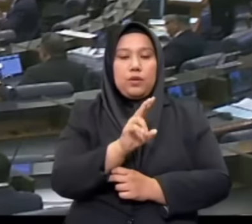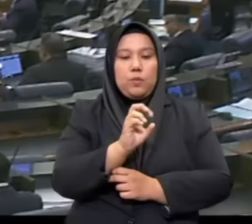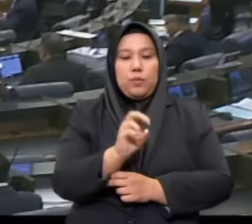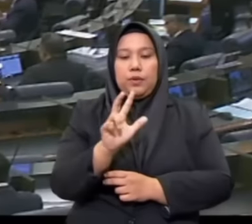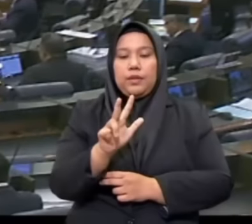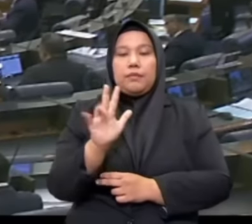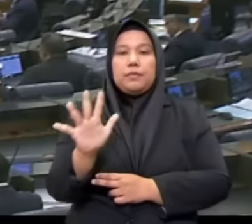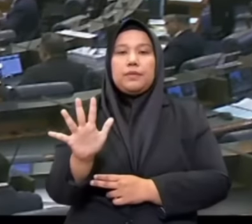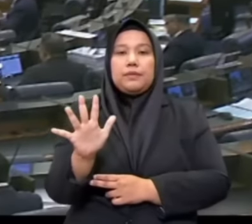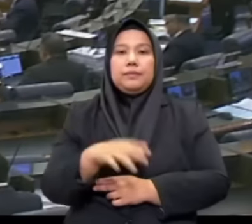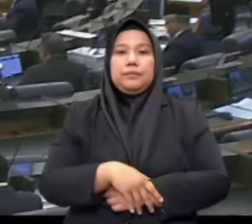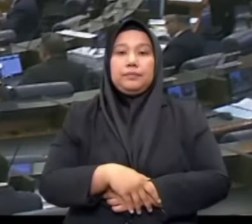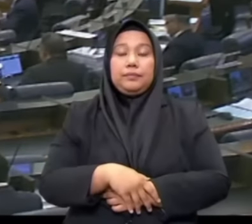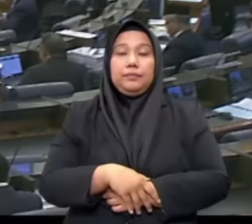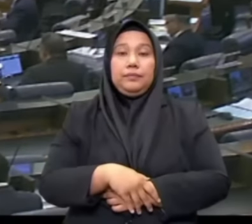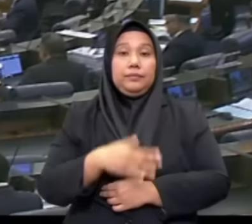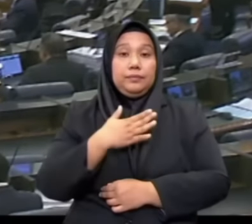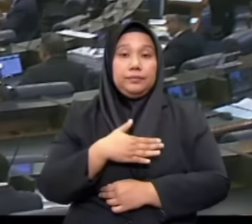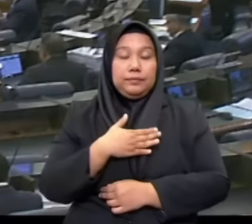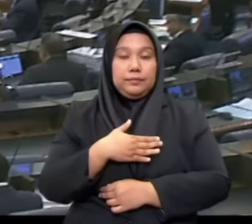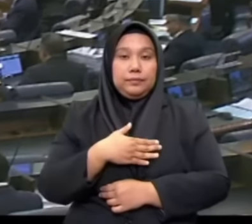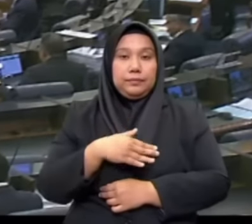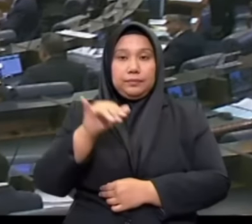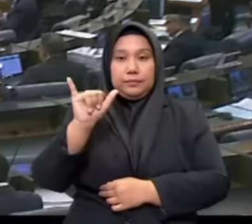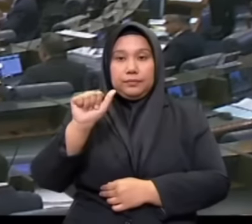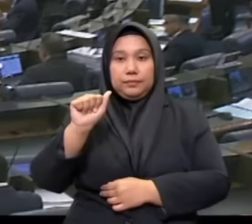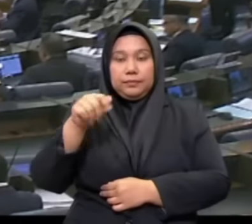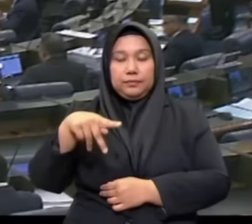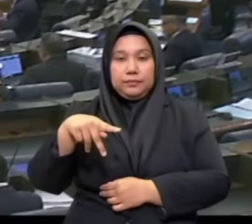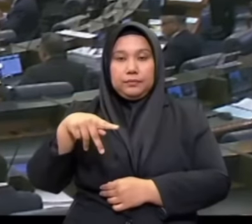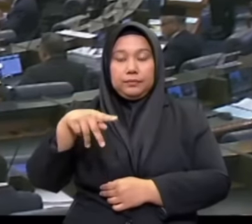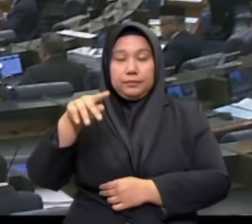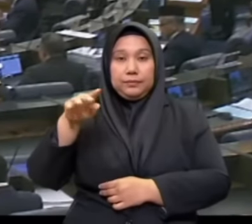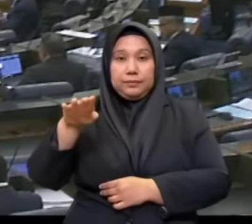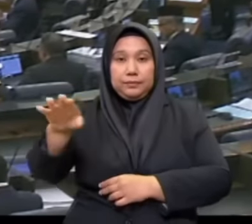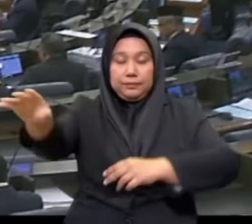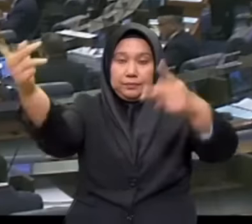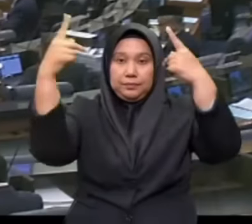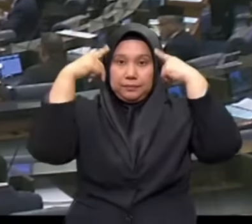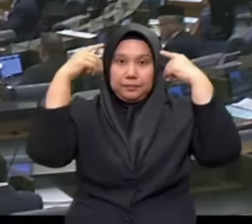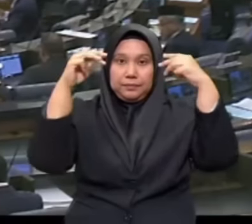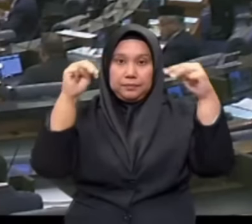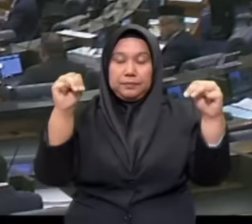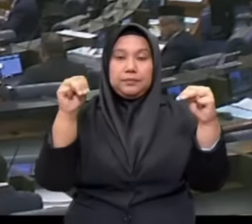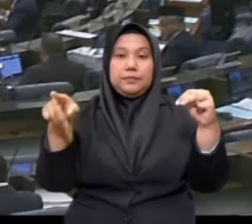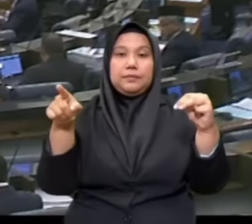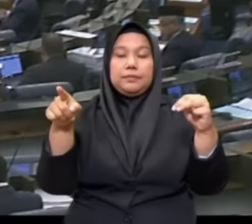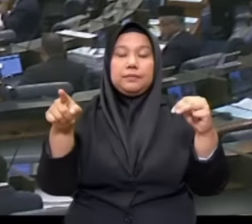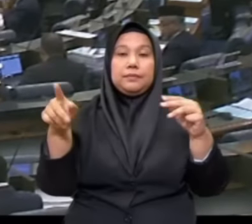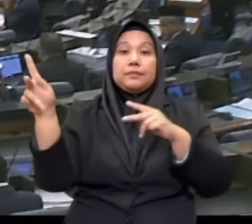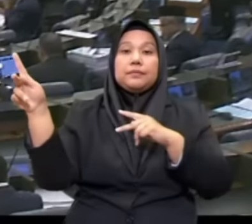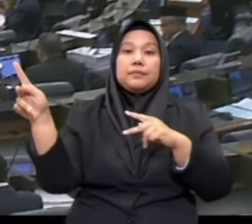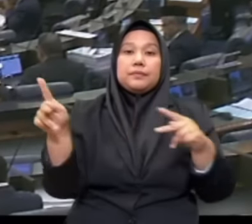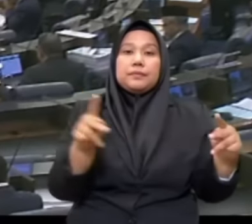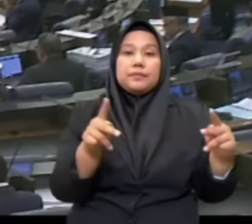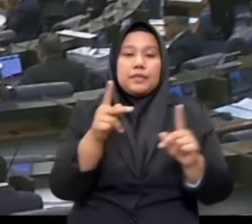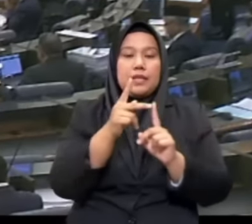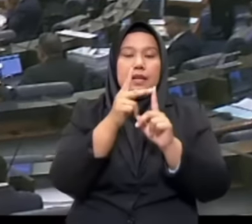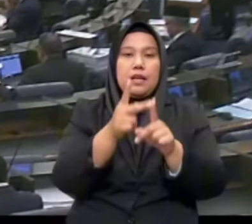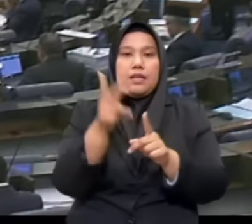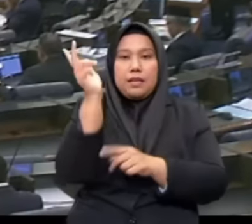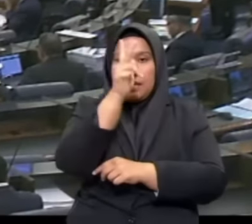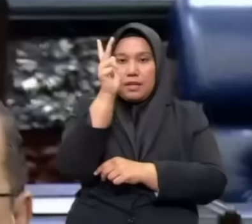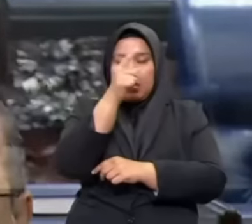2035. Saya mohon Yang Amat Berhormat Perdana Menteri nyatakan apakah plan khusus kerajaan bagi menjayakan agenda